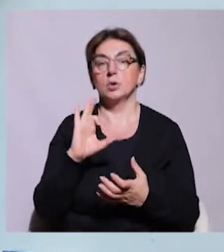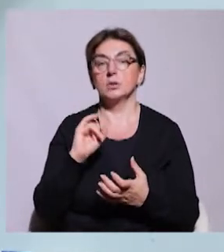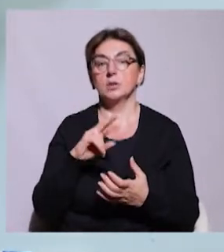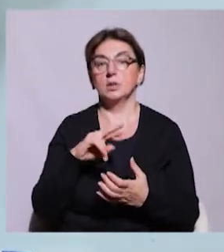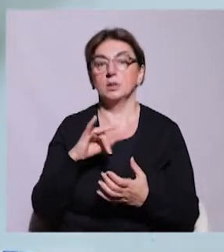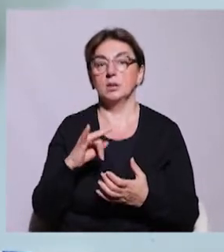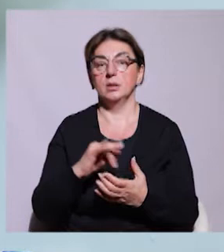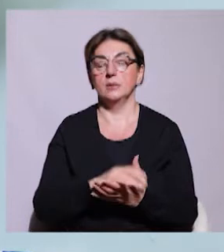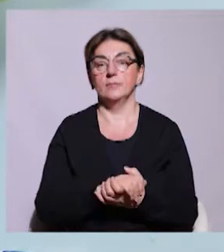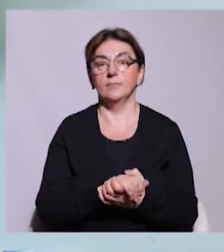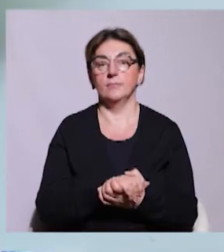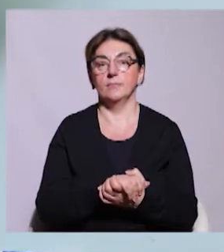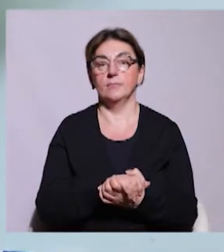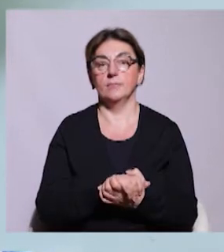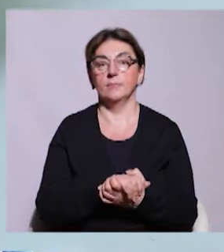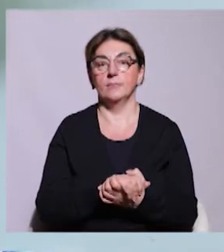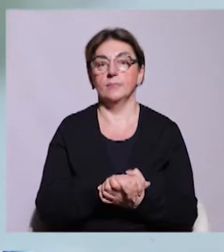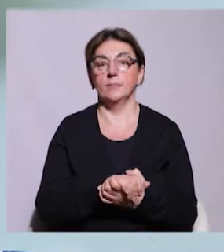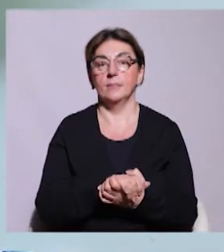მის ოქსიდს.